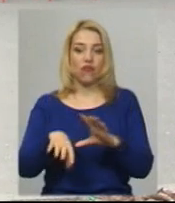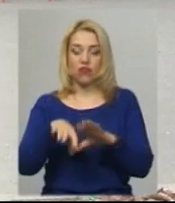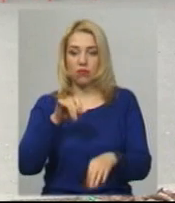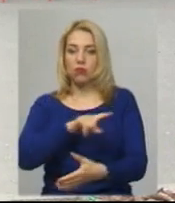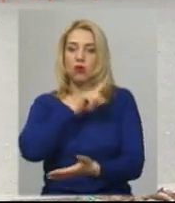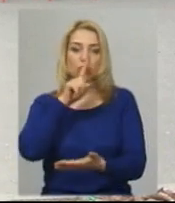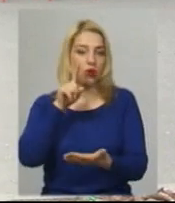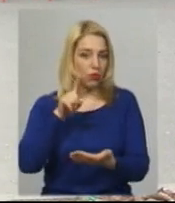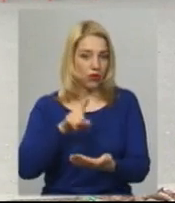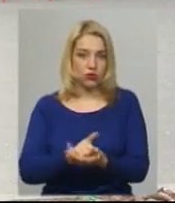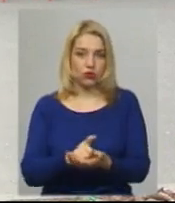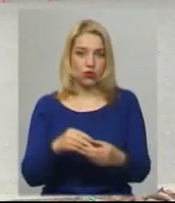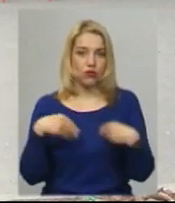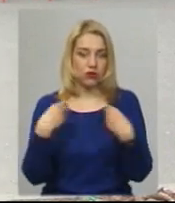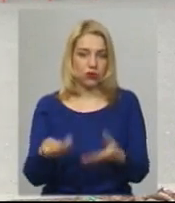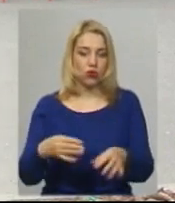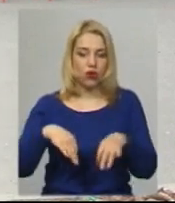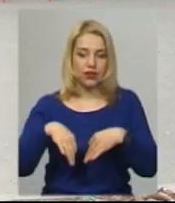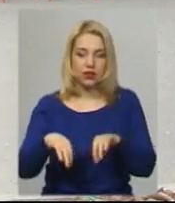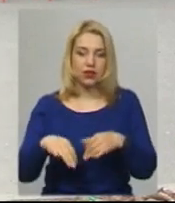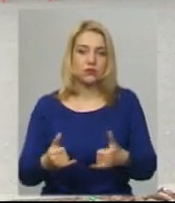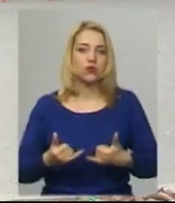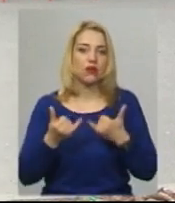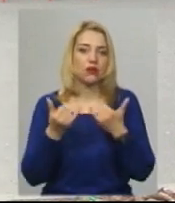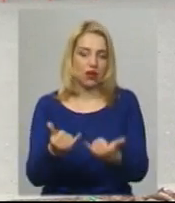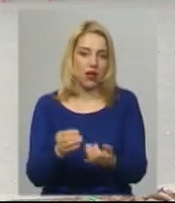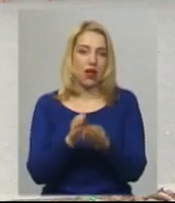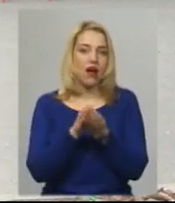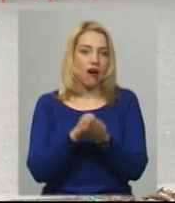пустимо додатковий транспорт на кладовище, щоб